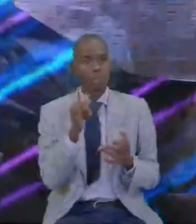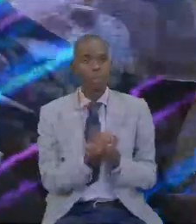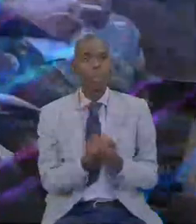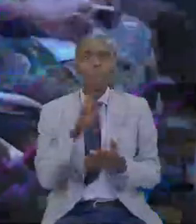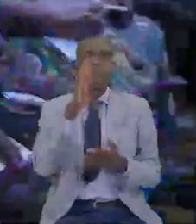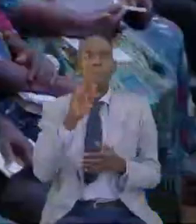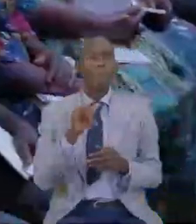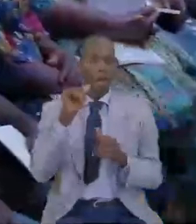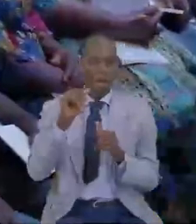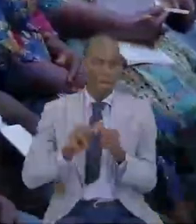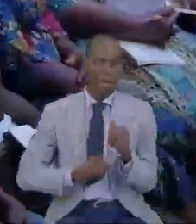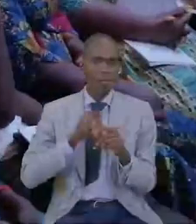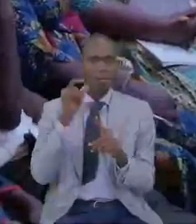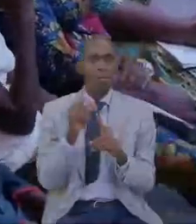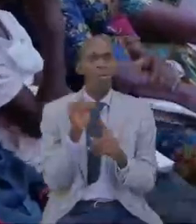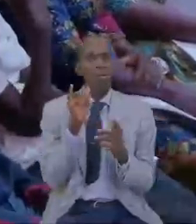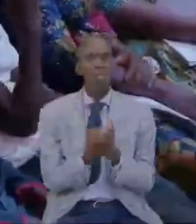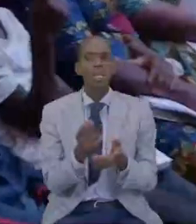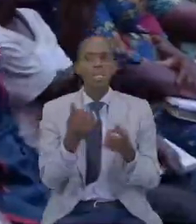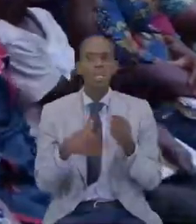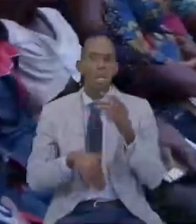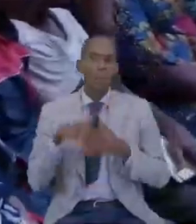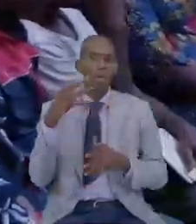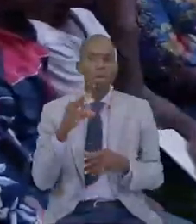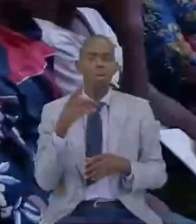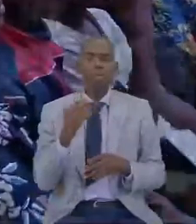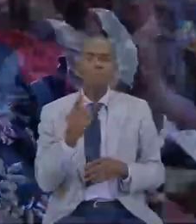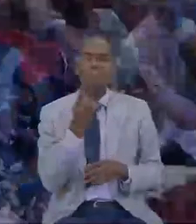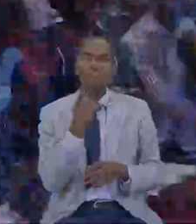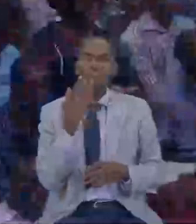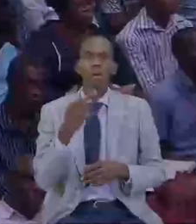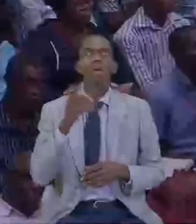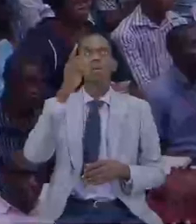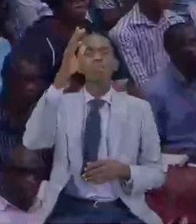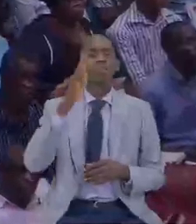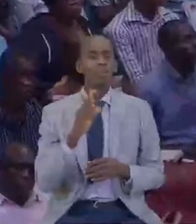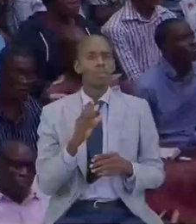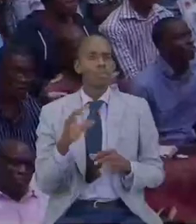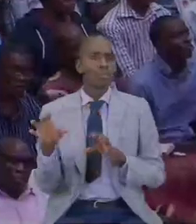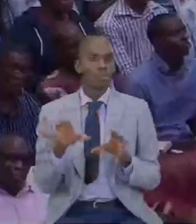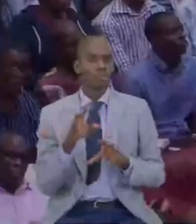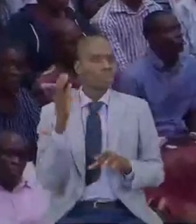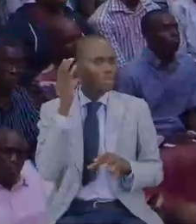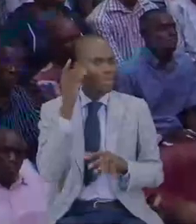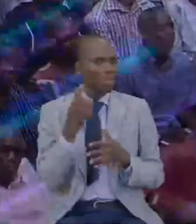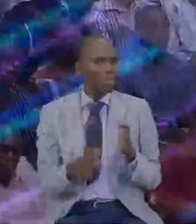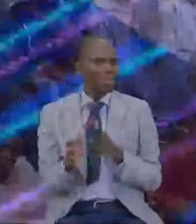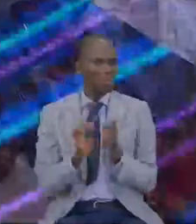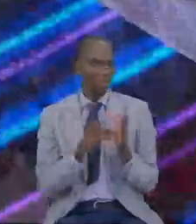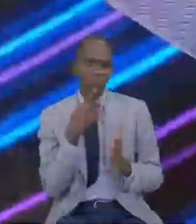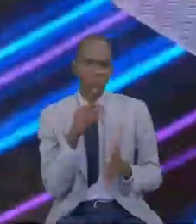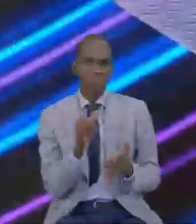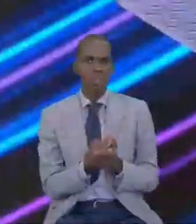mais de toute parole qui sort de la bouche de Dieu. Est-ce que tu entends ce que Jésus a dit? Il dit, ce type de démon ne